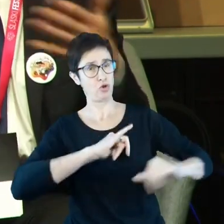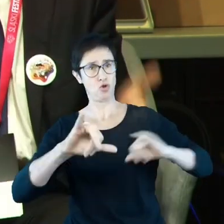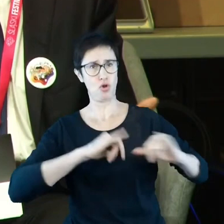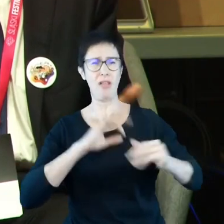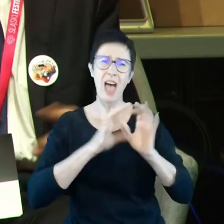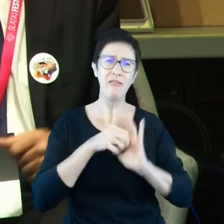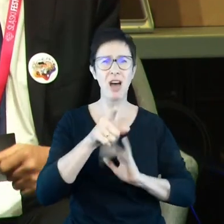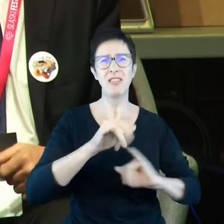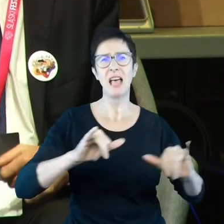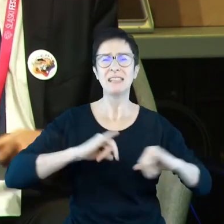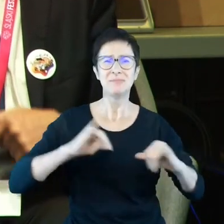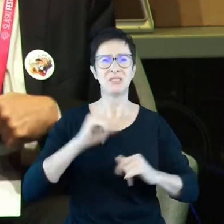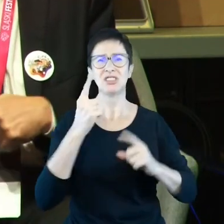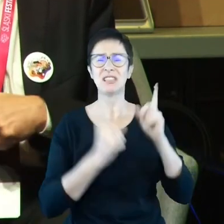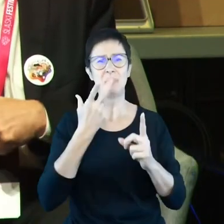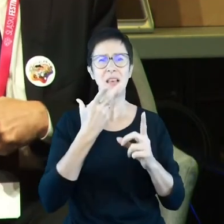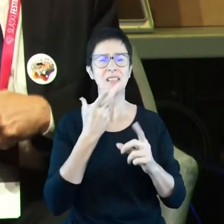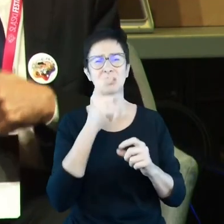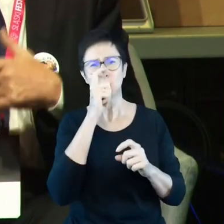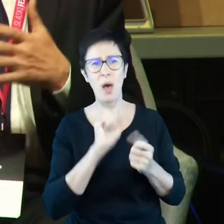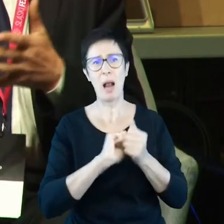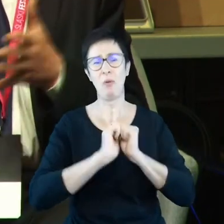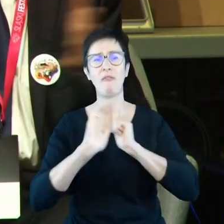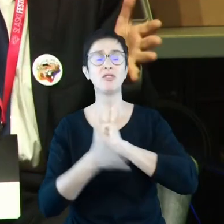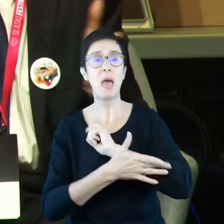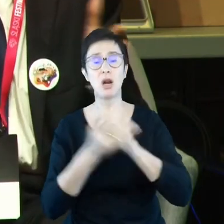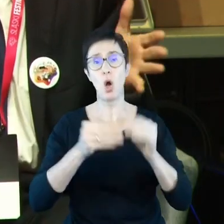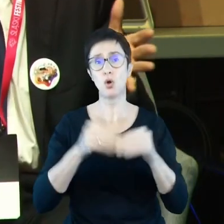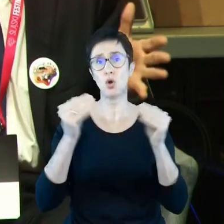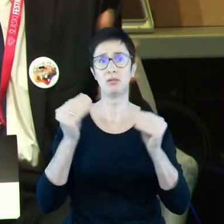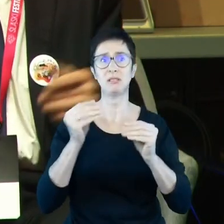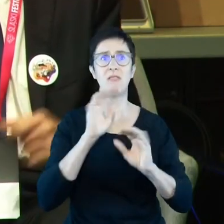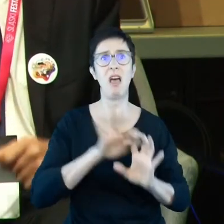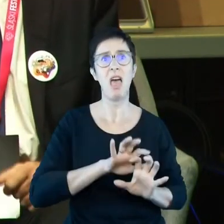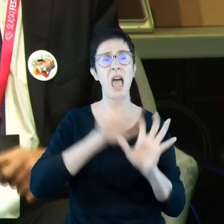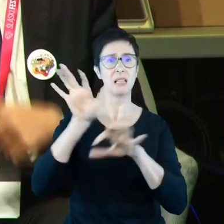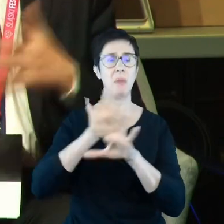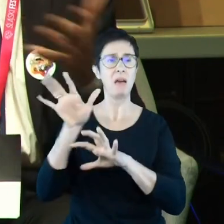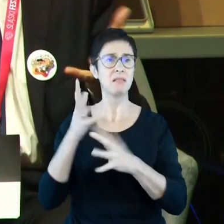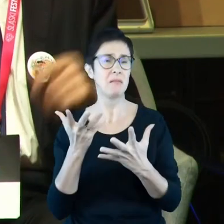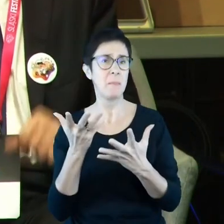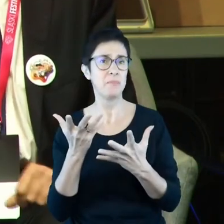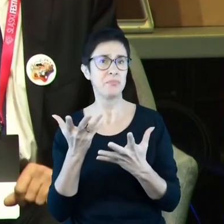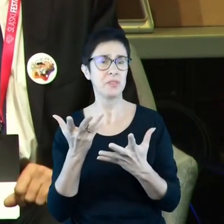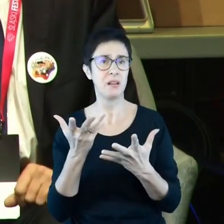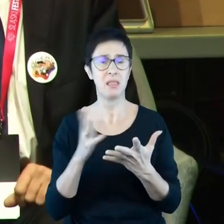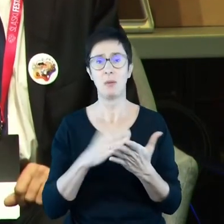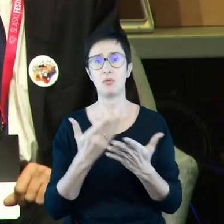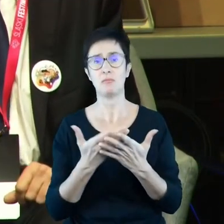będą militarystyczne, nawet jeżeli one będą wspierać rozwój ekspansji takiej bardzo agresywnej, pod hasłem